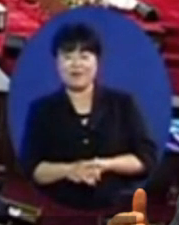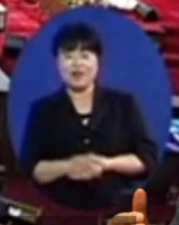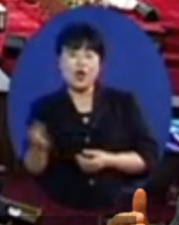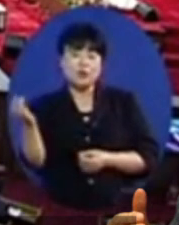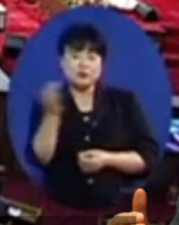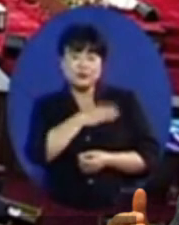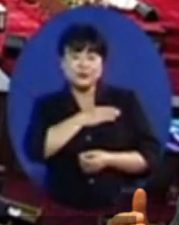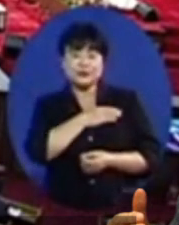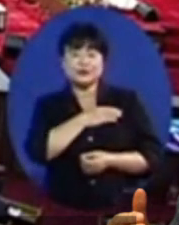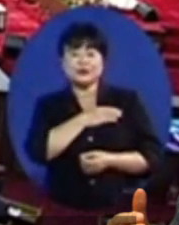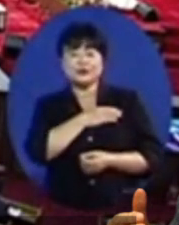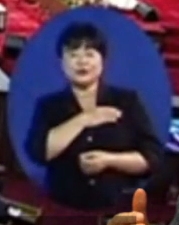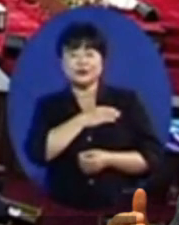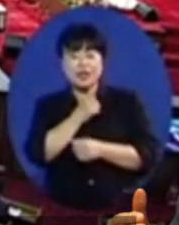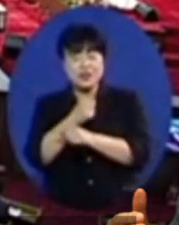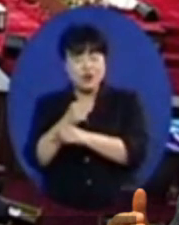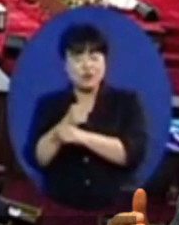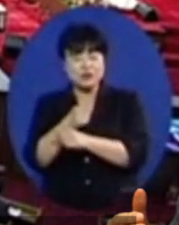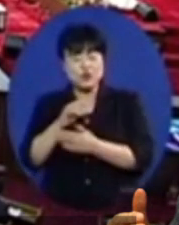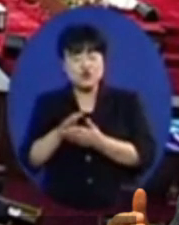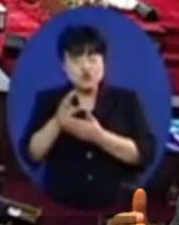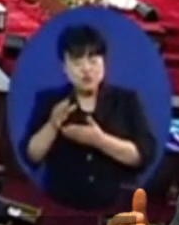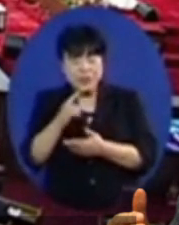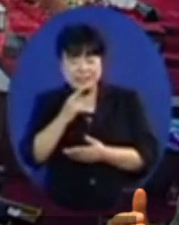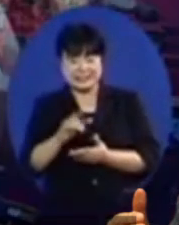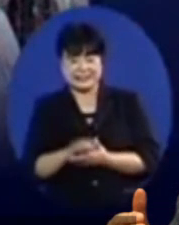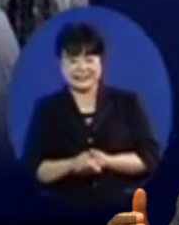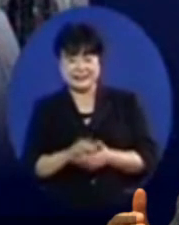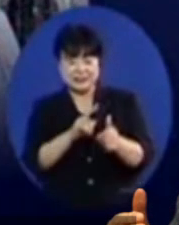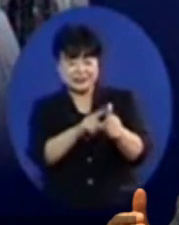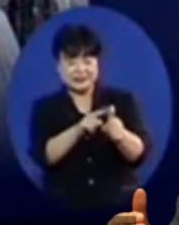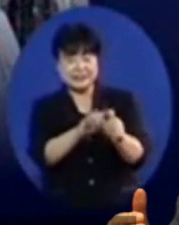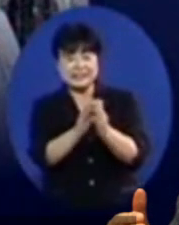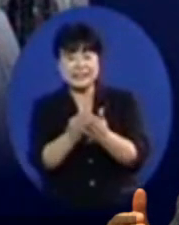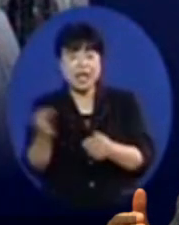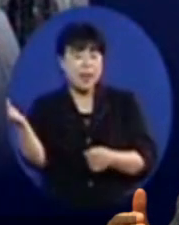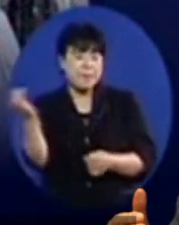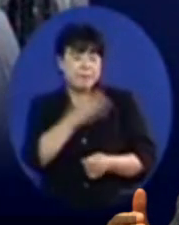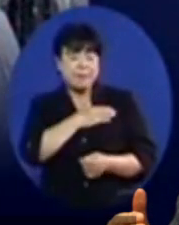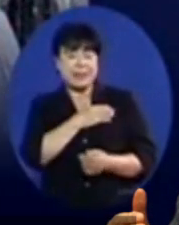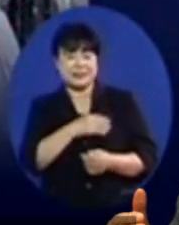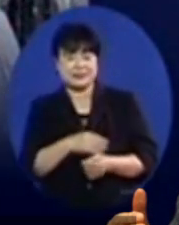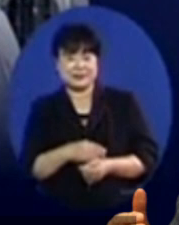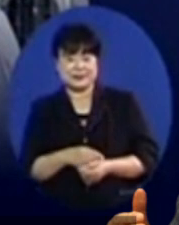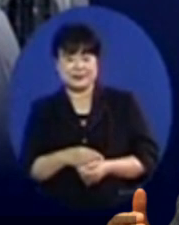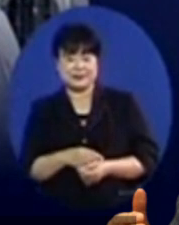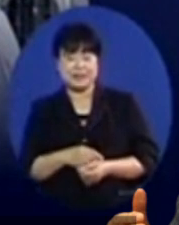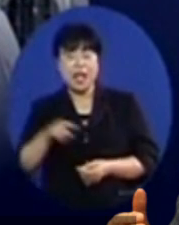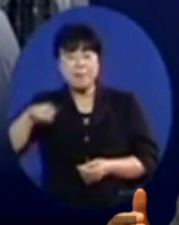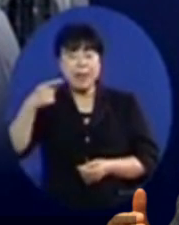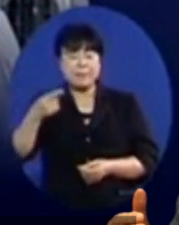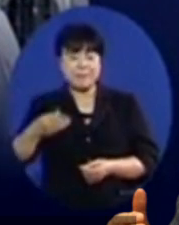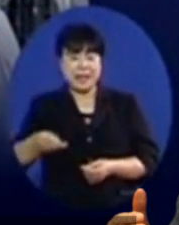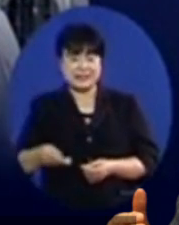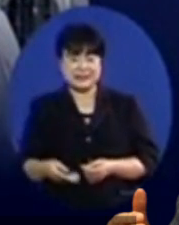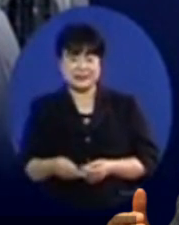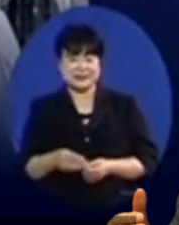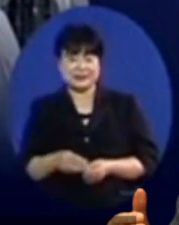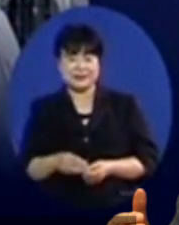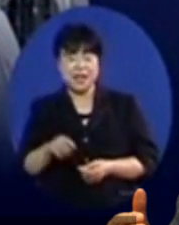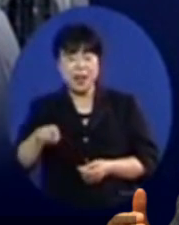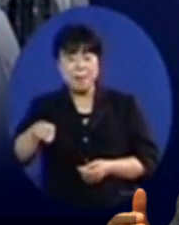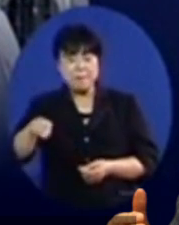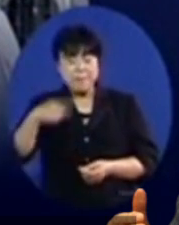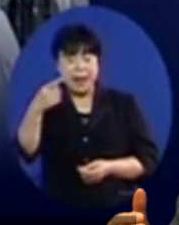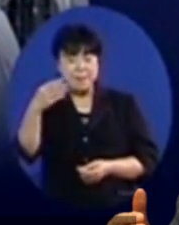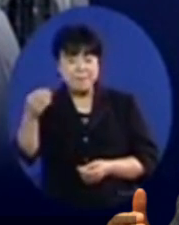부자를 연구해서 유명하게 된 토머스 스탠리는 그의 책 백만장자 마인드에서 백만장자가 되는 비결을